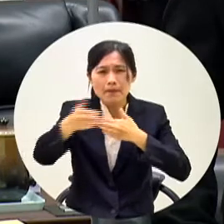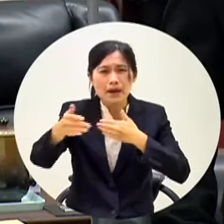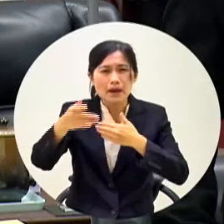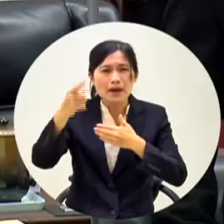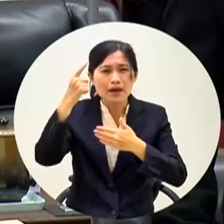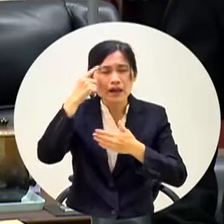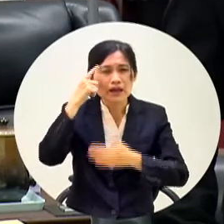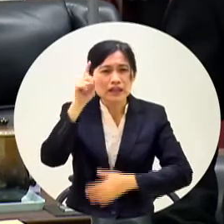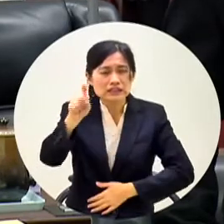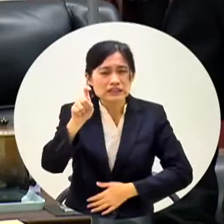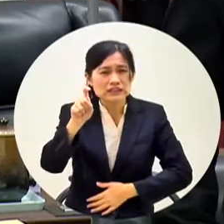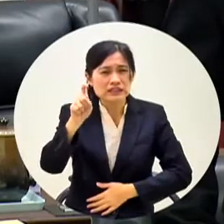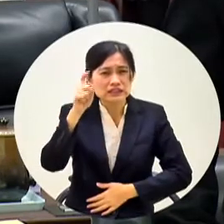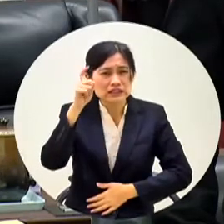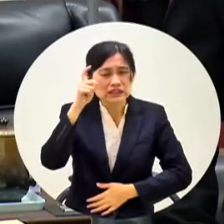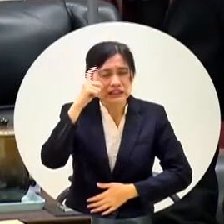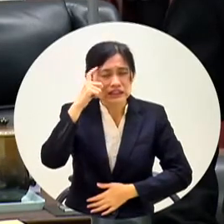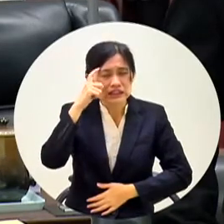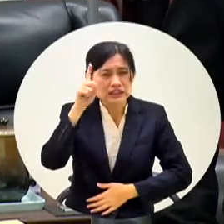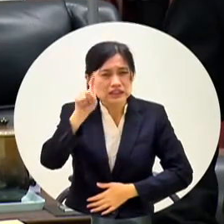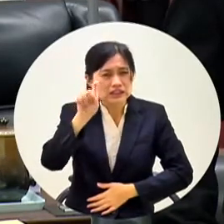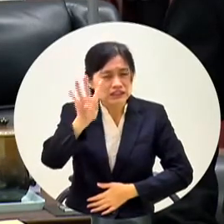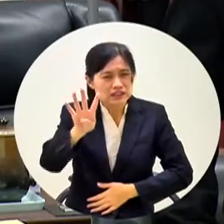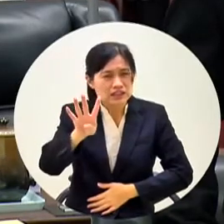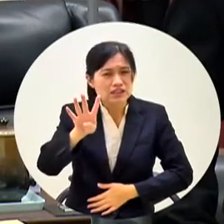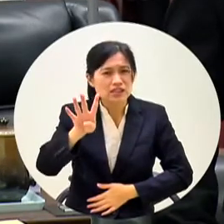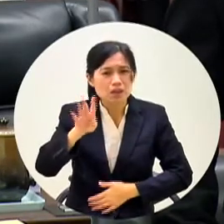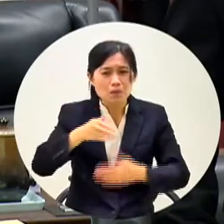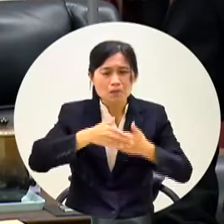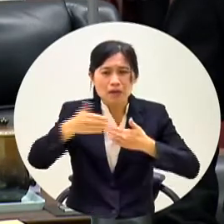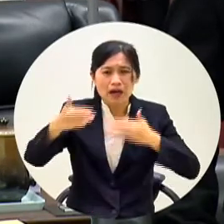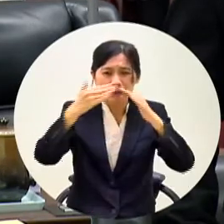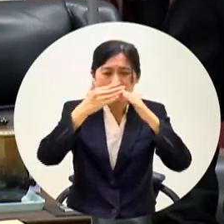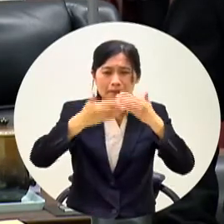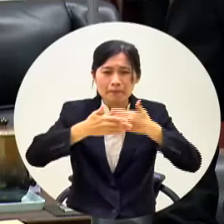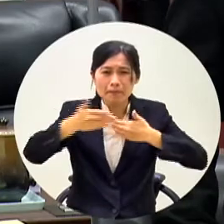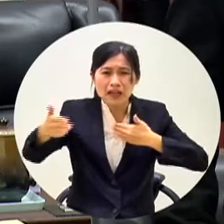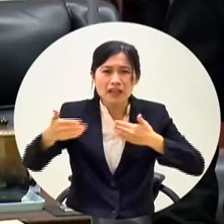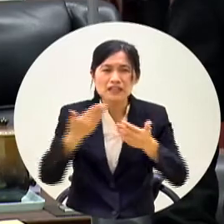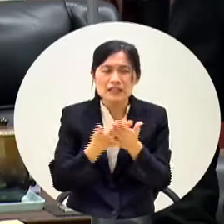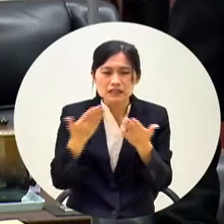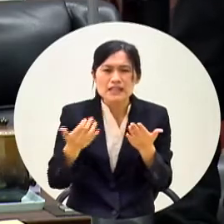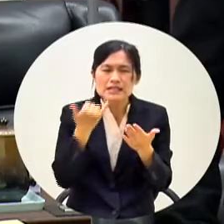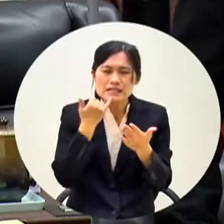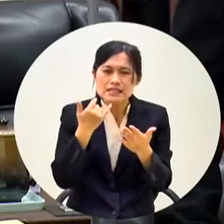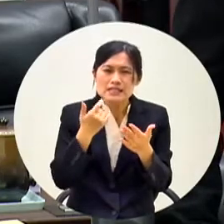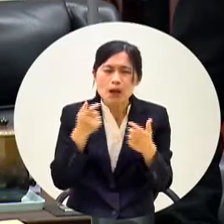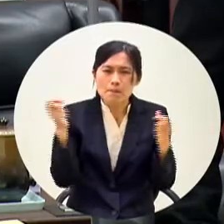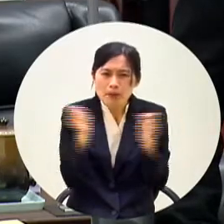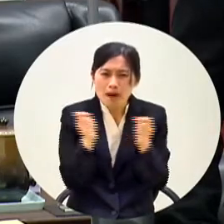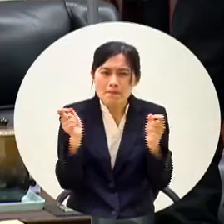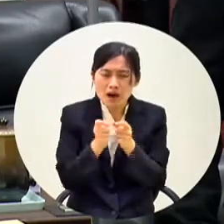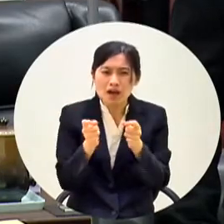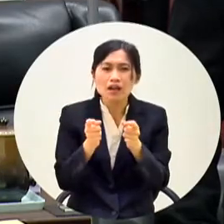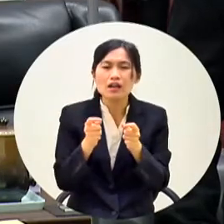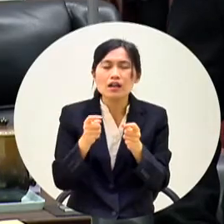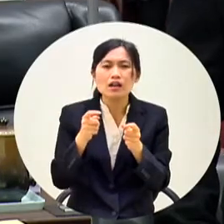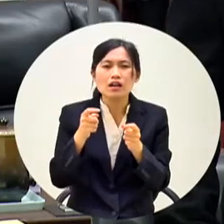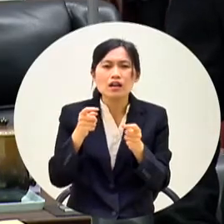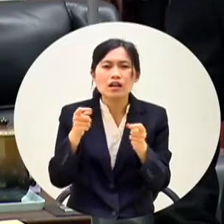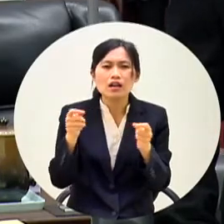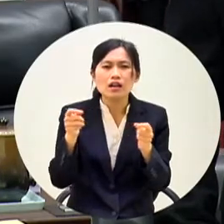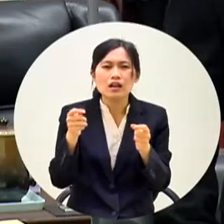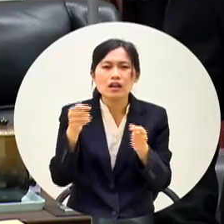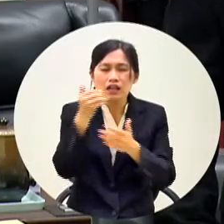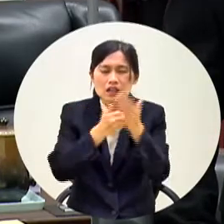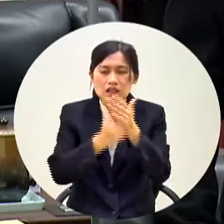隔离14天的规范，可以跟日方洽谈说把这个隔离时间这个减少。那再来呢，他因为就医的需求，他必须